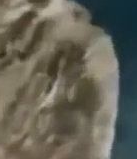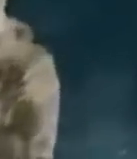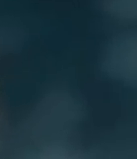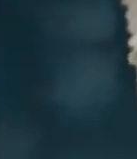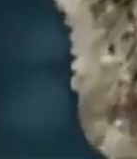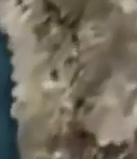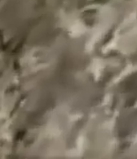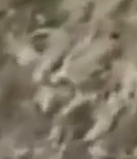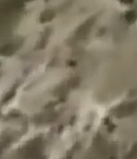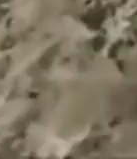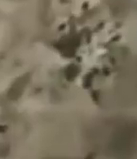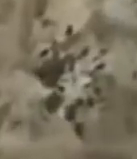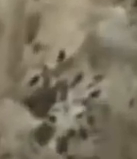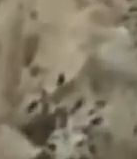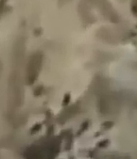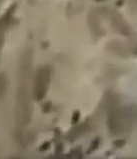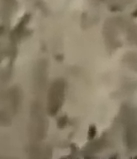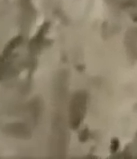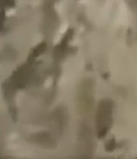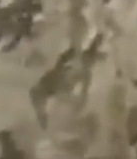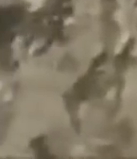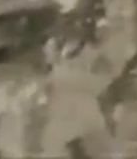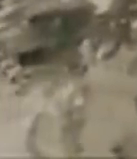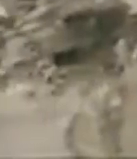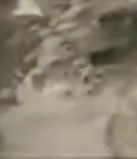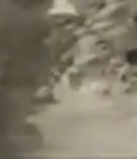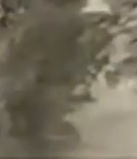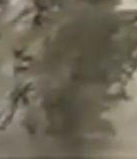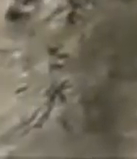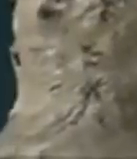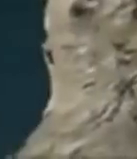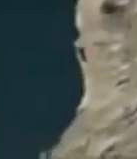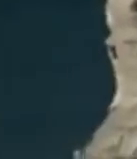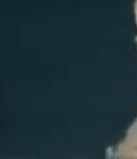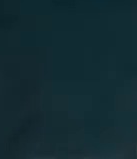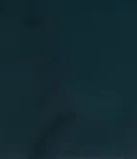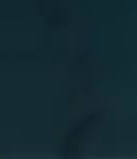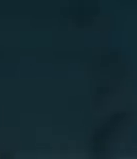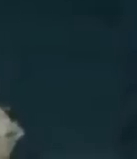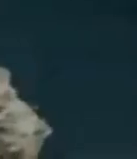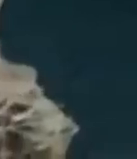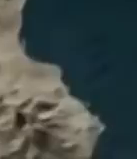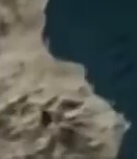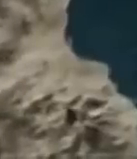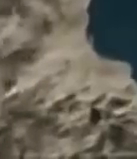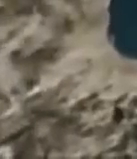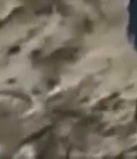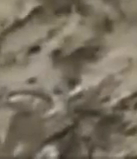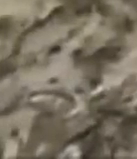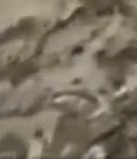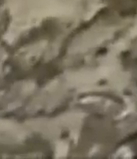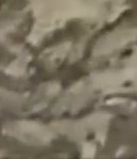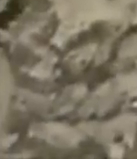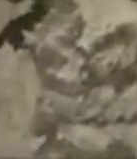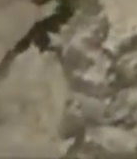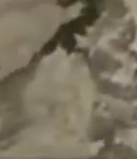على الساحل الشرقي في الدمام تكون درجات الحرارة كعظمى بإذن الله تعالى ظهرا 44 والصغرى فجرا 29، بريدة 41-27